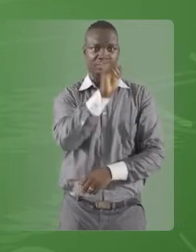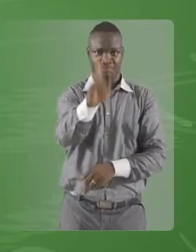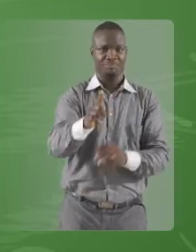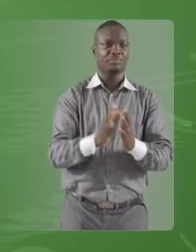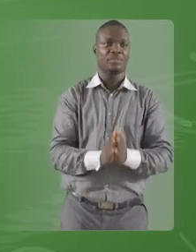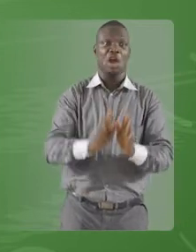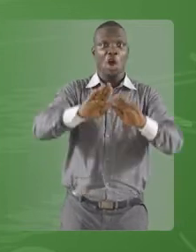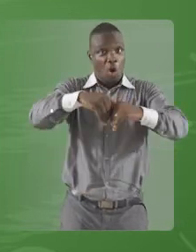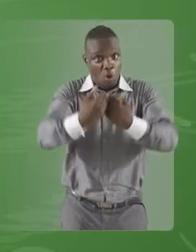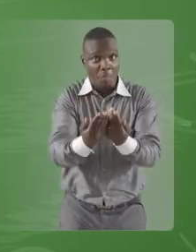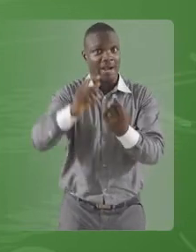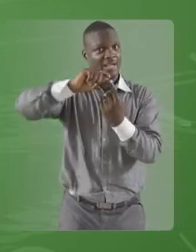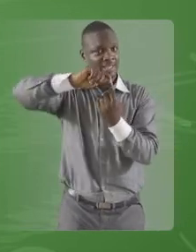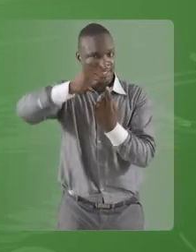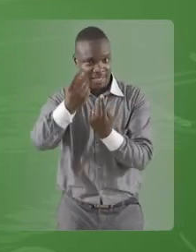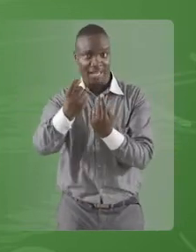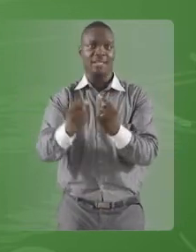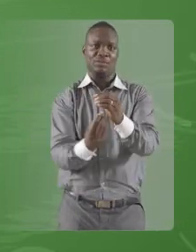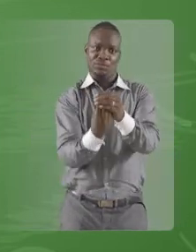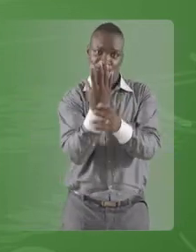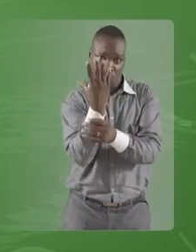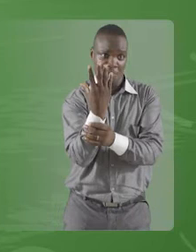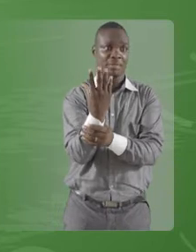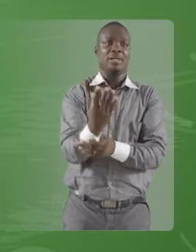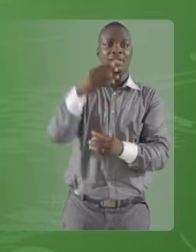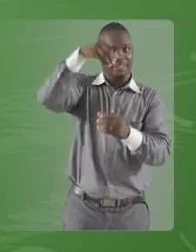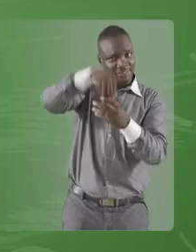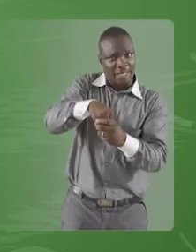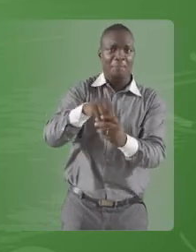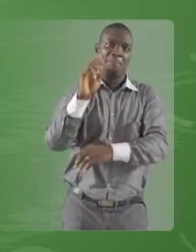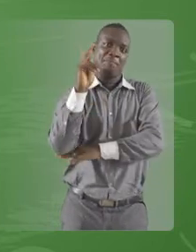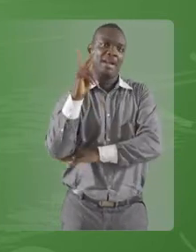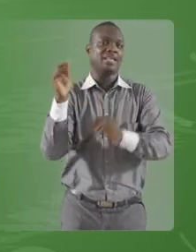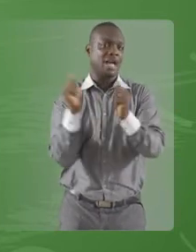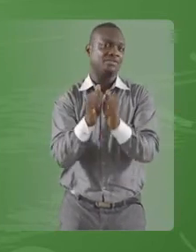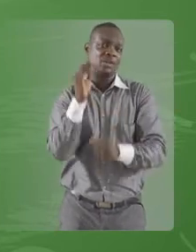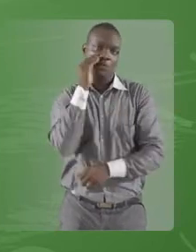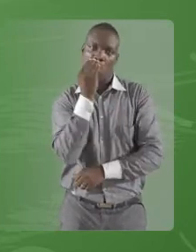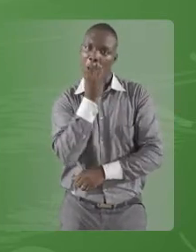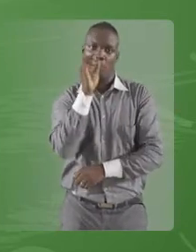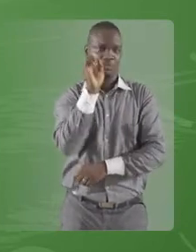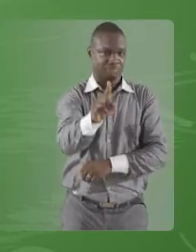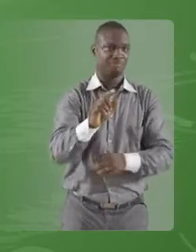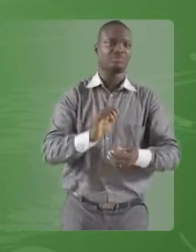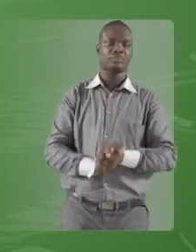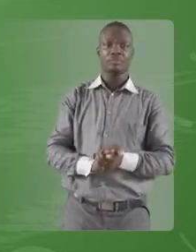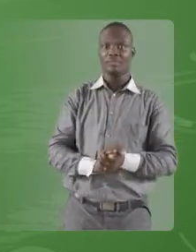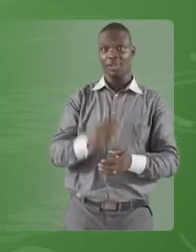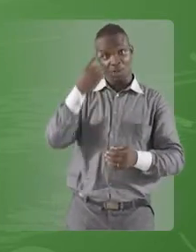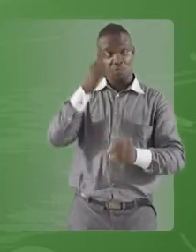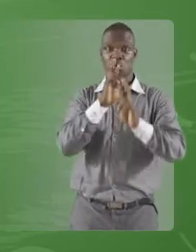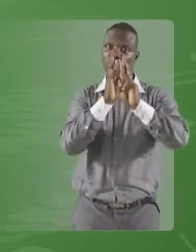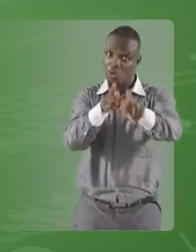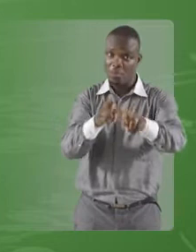est comment la graine se forme-t-elle chez les plantes à fleurs? Alors, pour